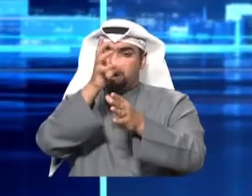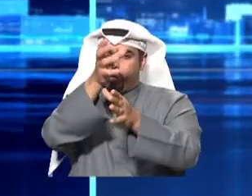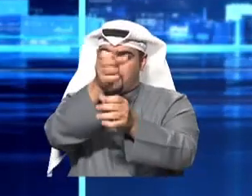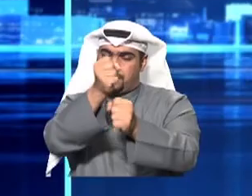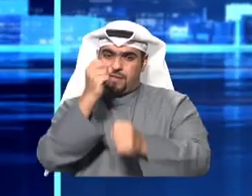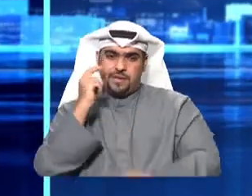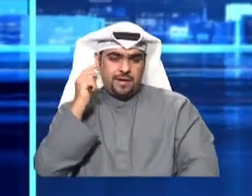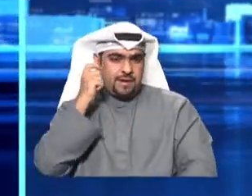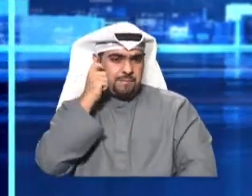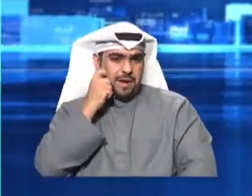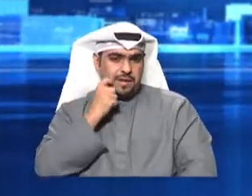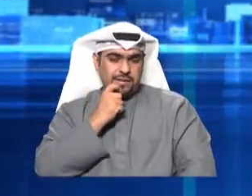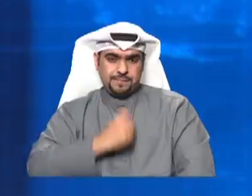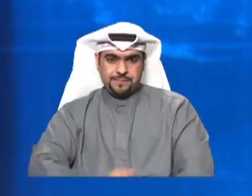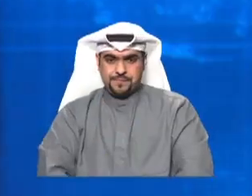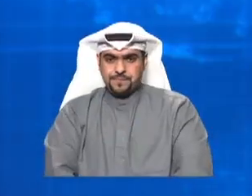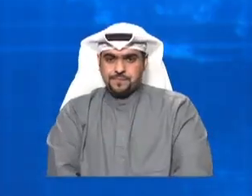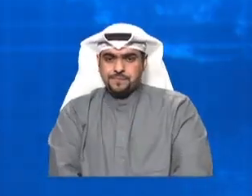بعزيز.